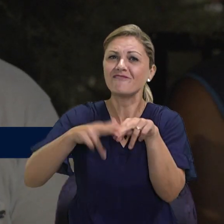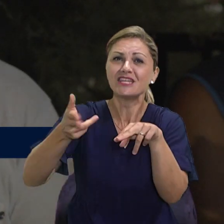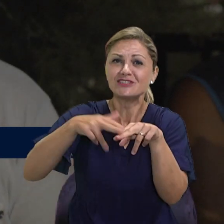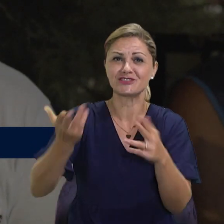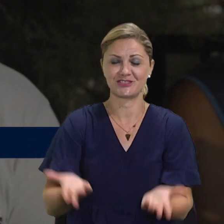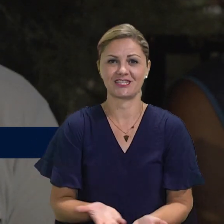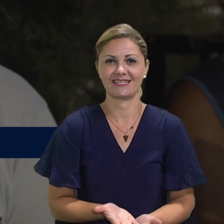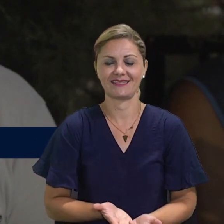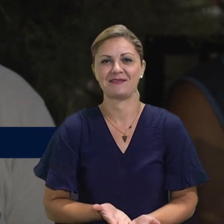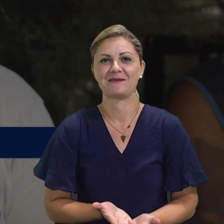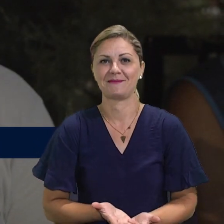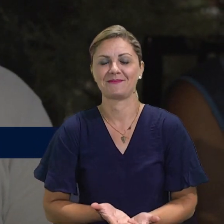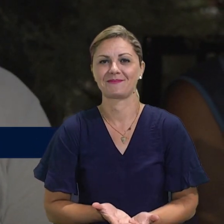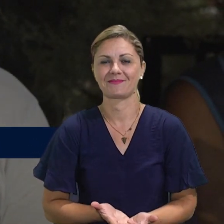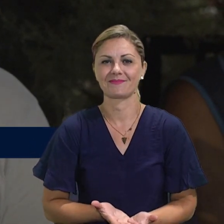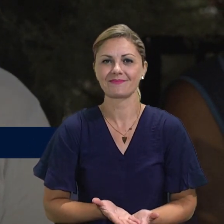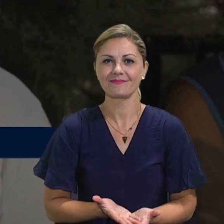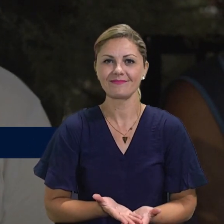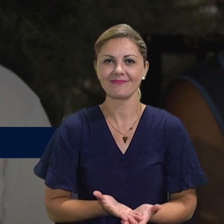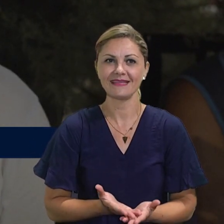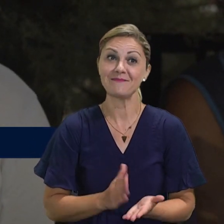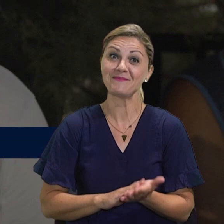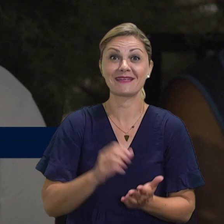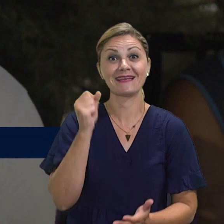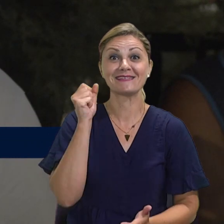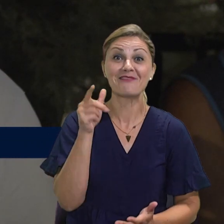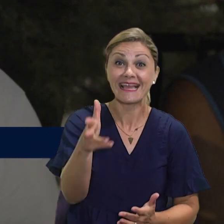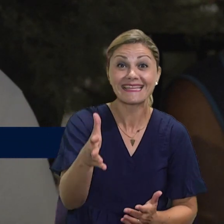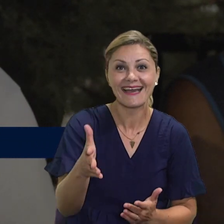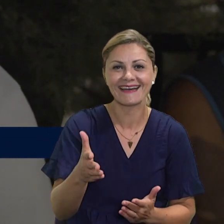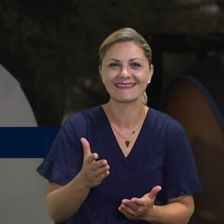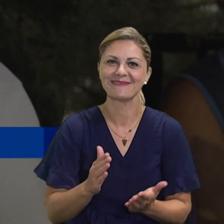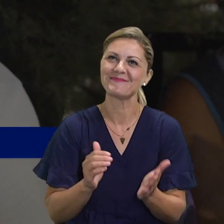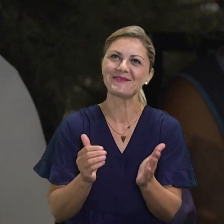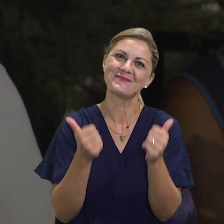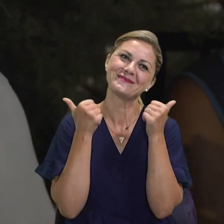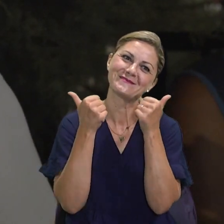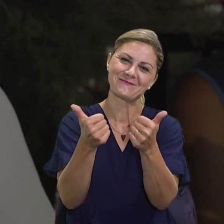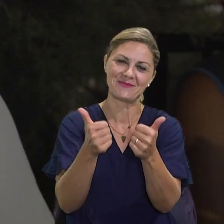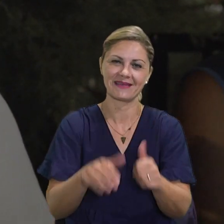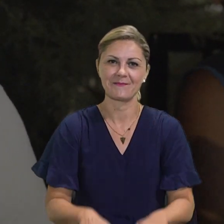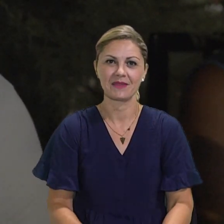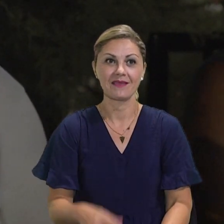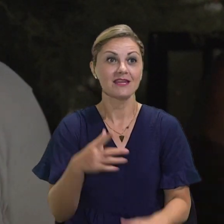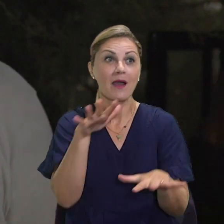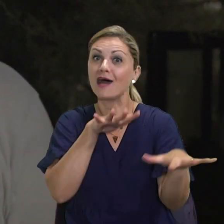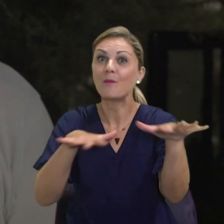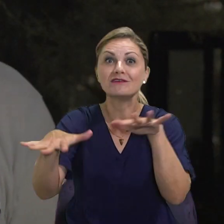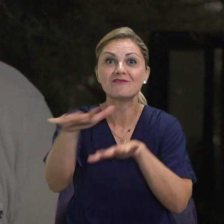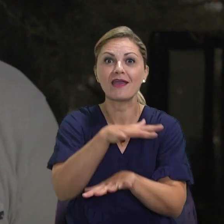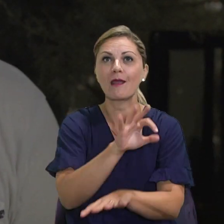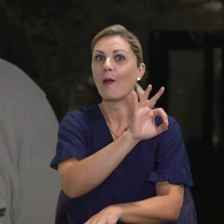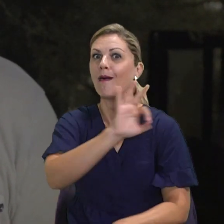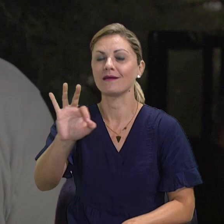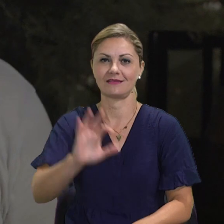Trebali bi biti češće, tebi fešta trebali biti češće. Po mogućnosti svaki dan, ali ako ne, bar jedan put jedno. Vidim, ovdje je